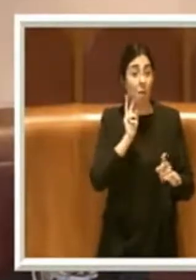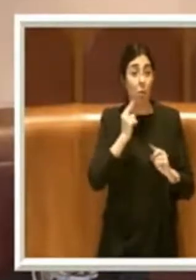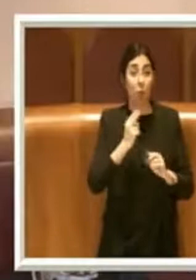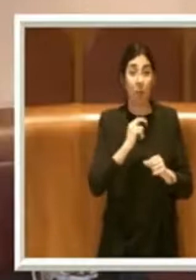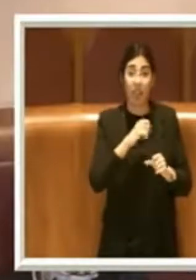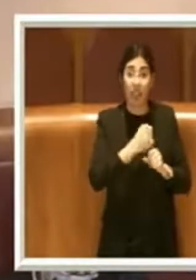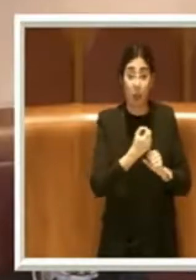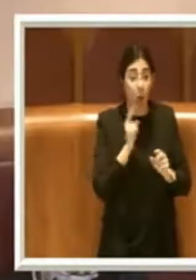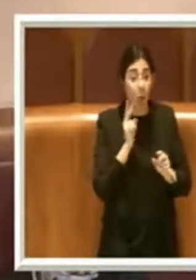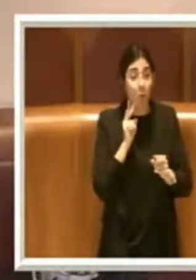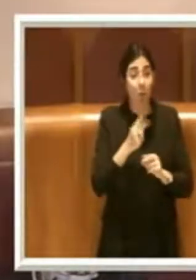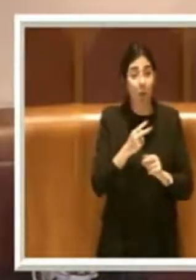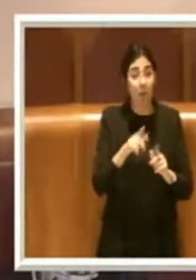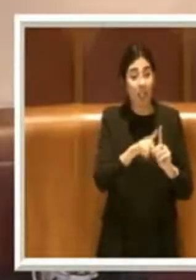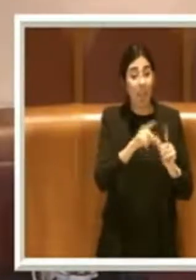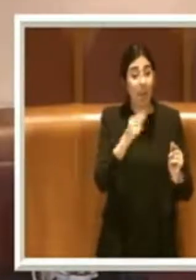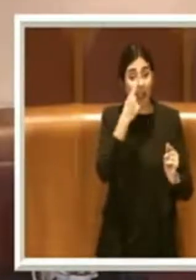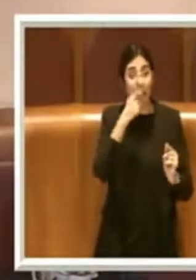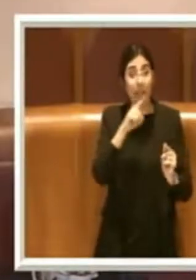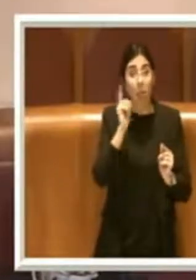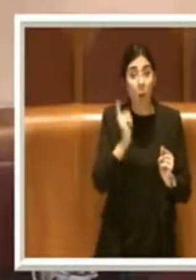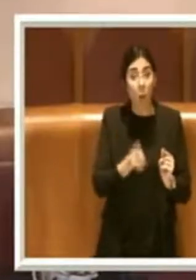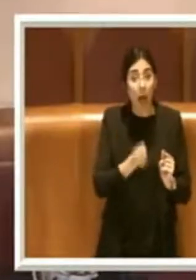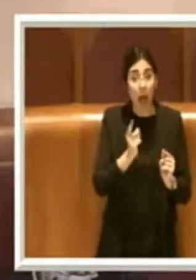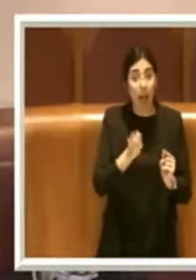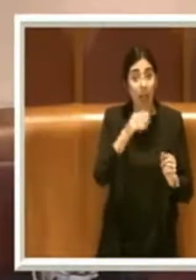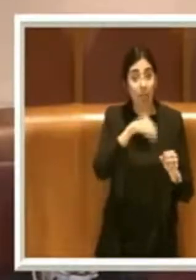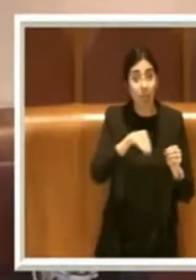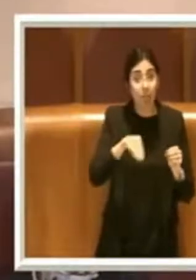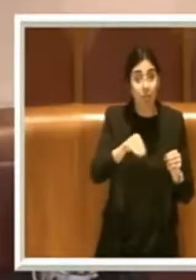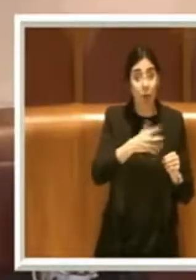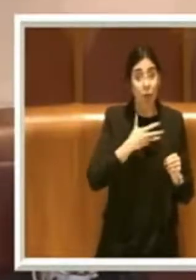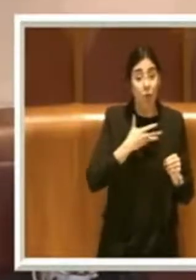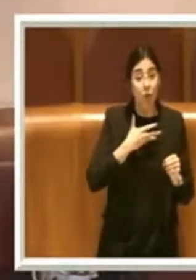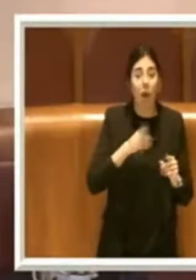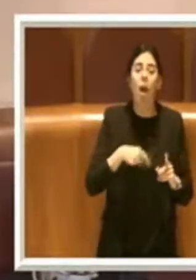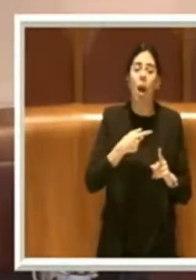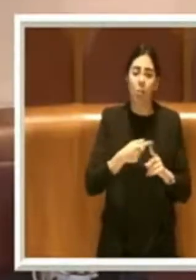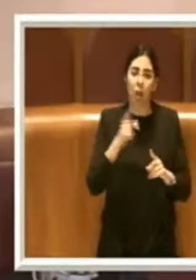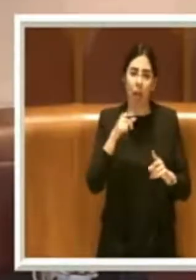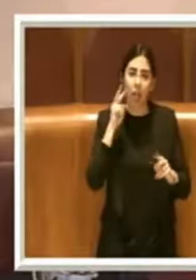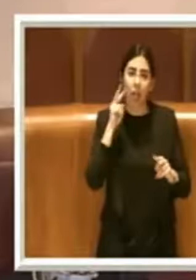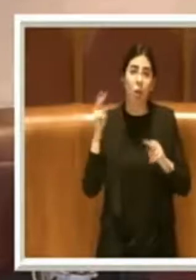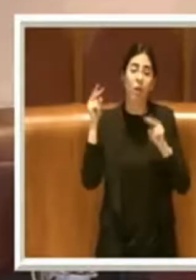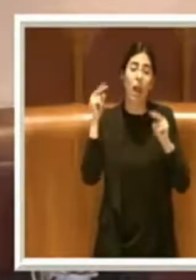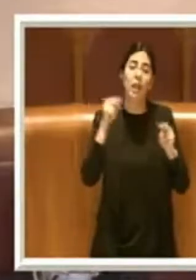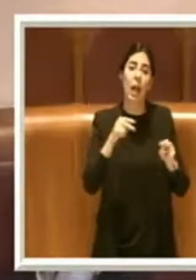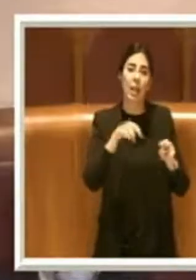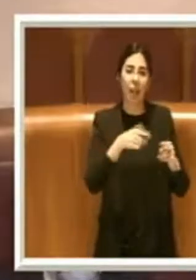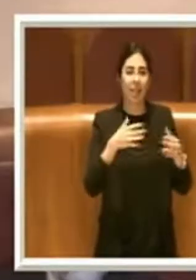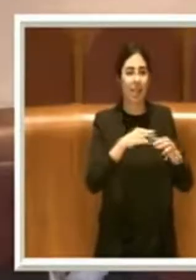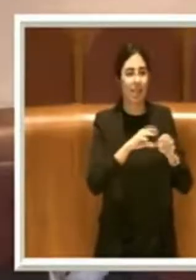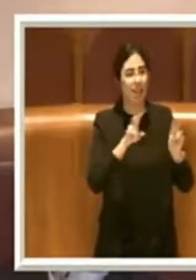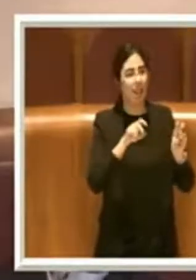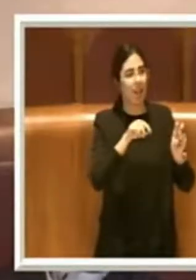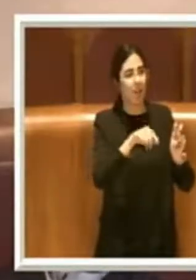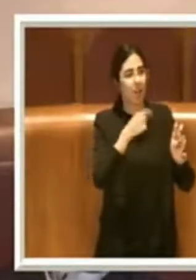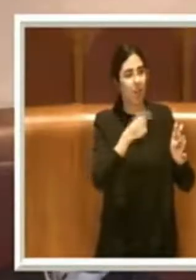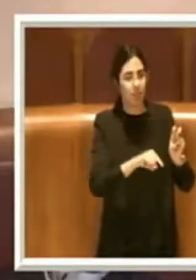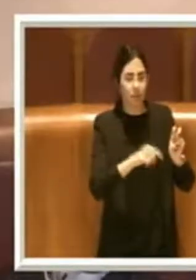botanico, e anche la sovrintendenza su questo sta facendo un grande lavoro sulle